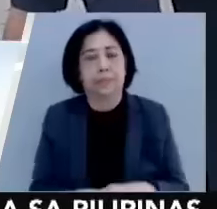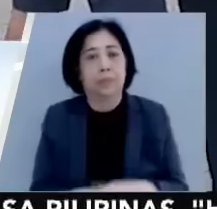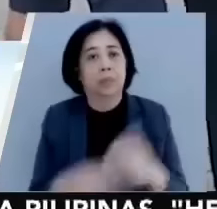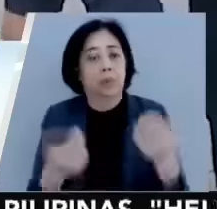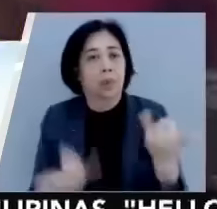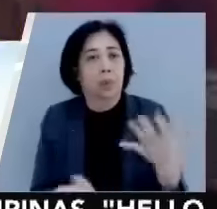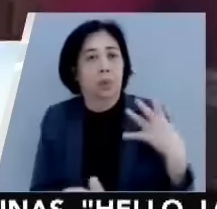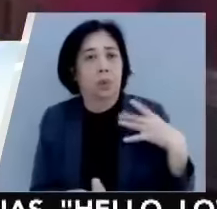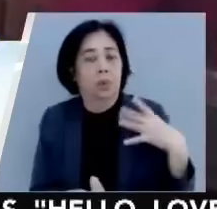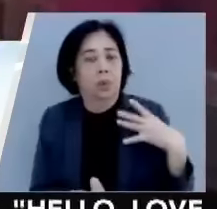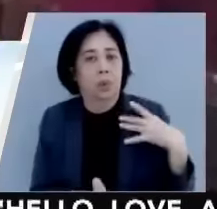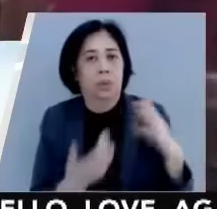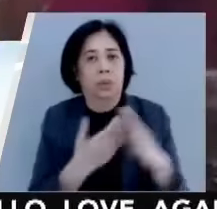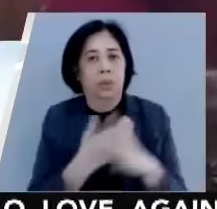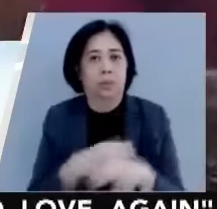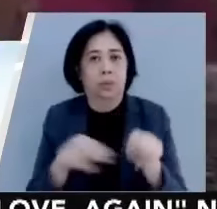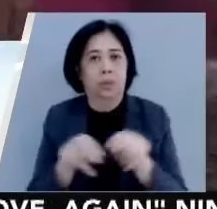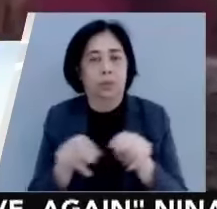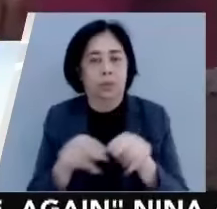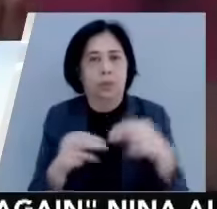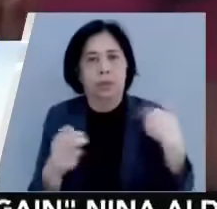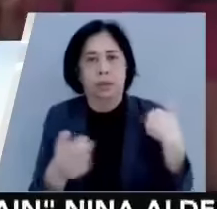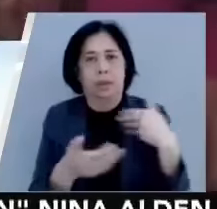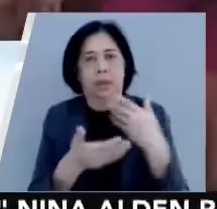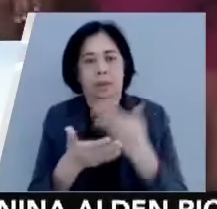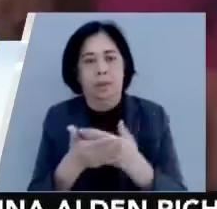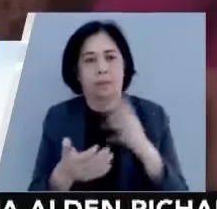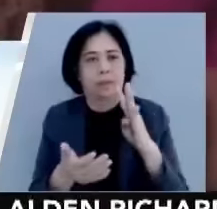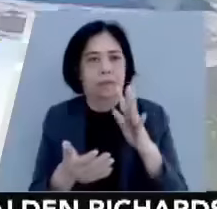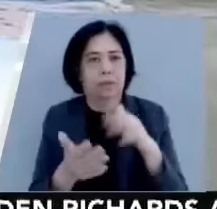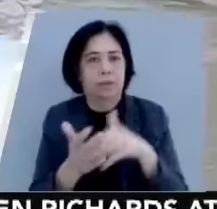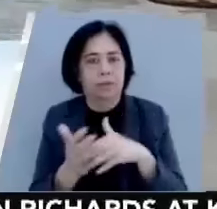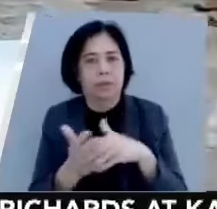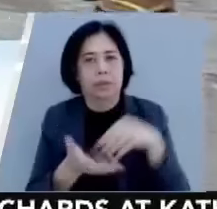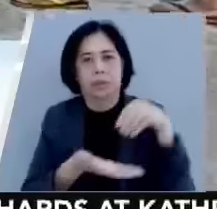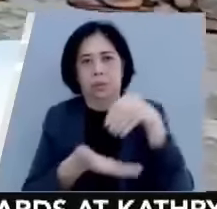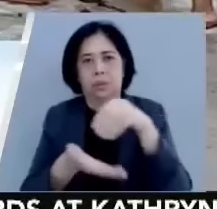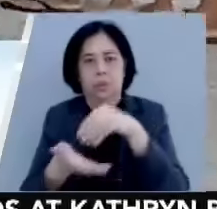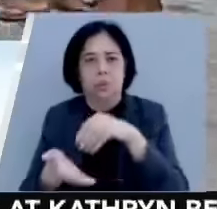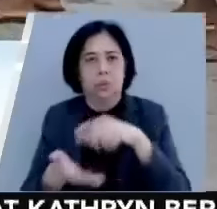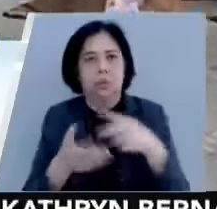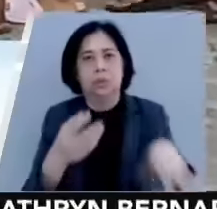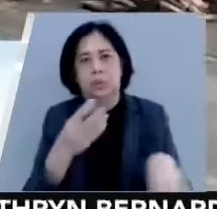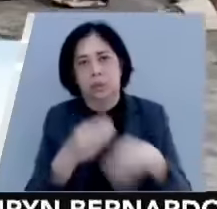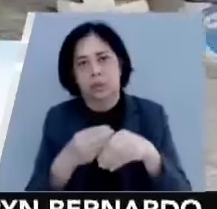bumalik lahat sa normal, may parating na 45,000 na family food packs na dagdag sa